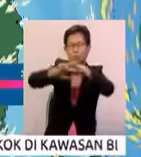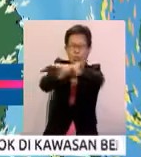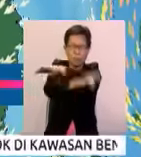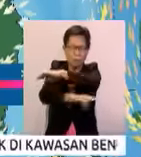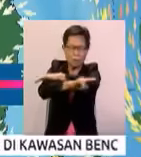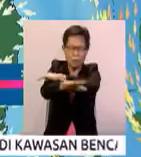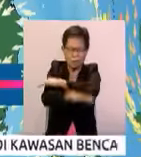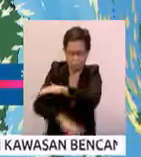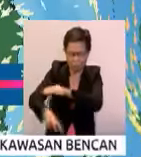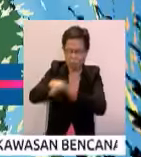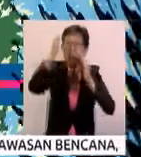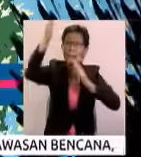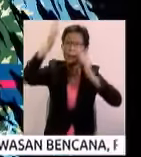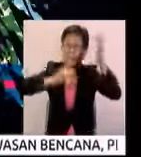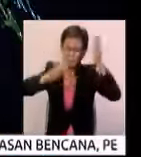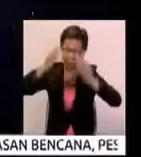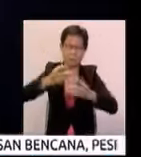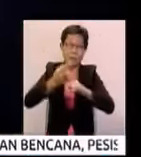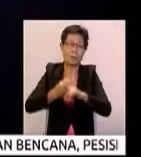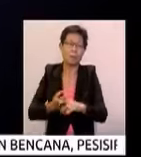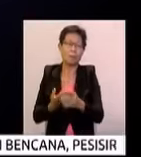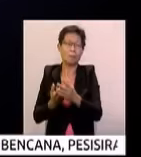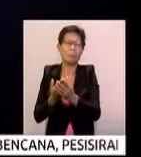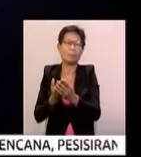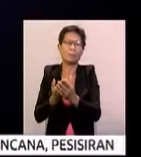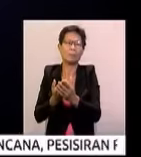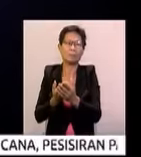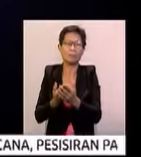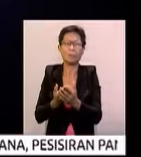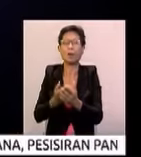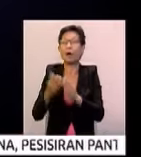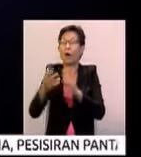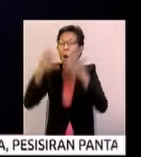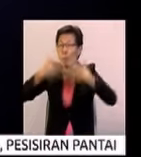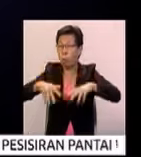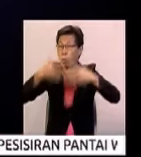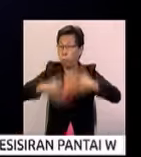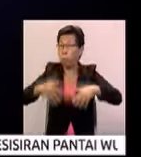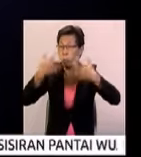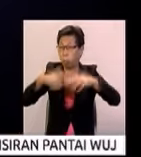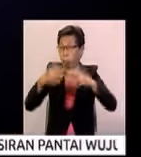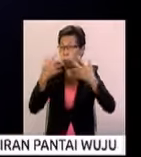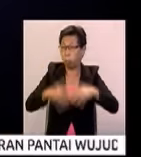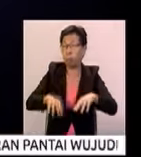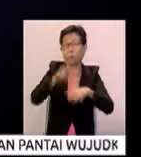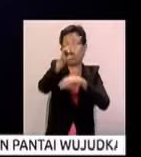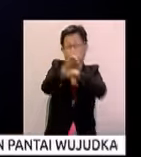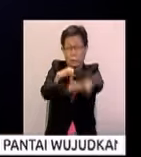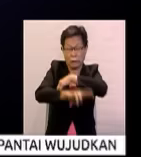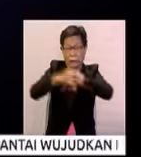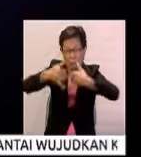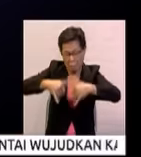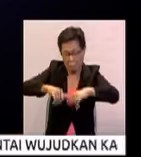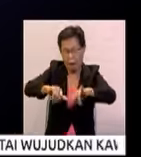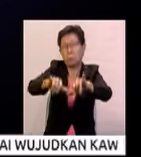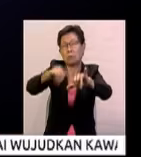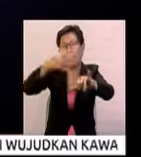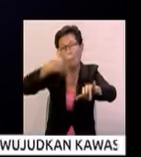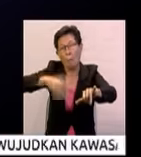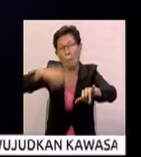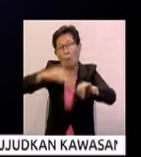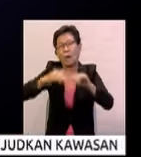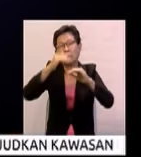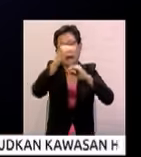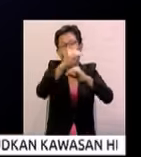di rantau negara. Namun begitu, melalui status terkini gelombang haba, terdapat dua negeri yang masih lagi berada dalam